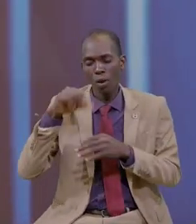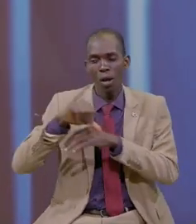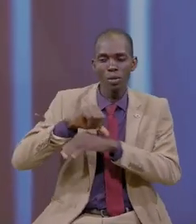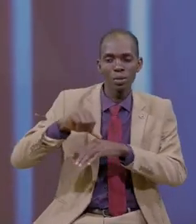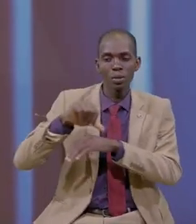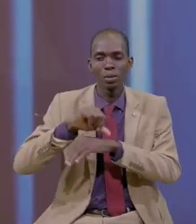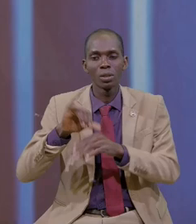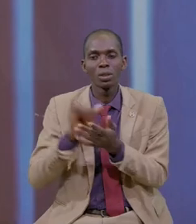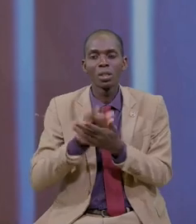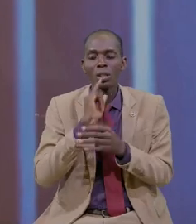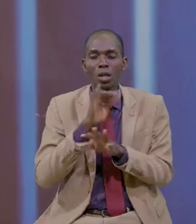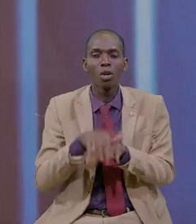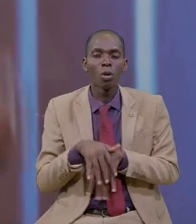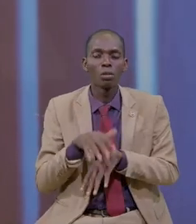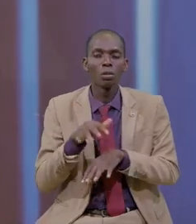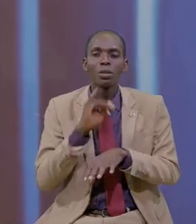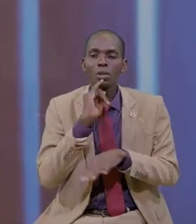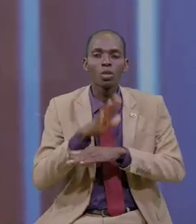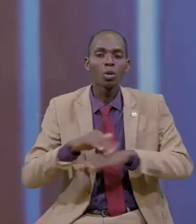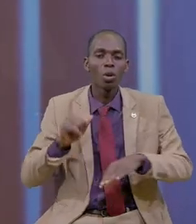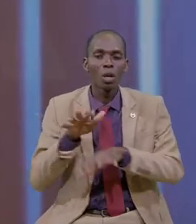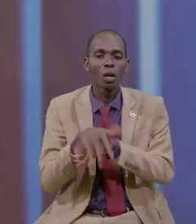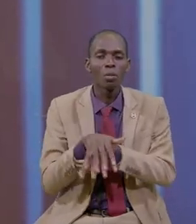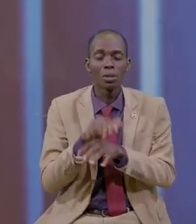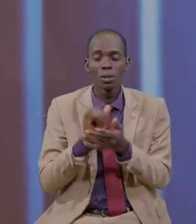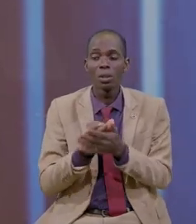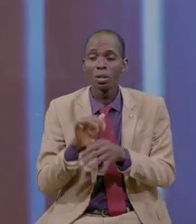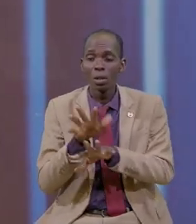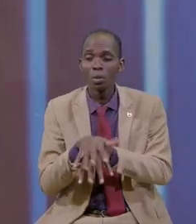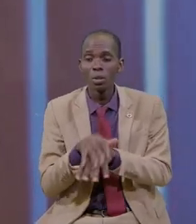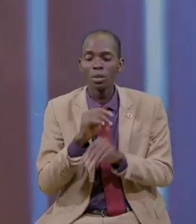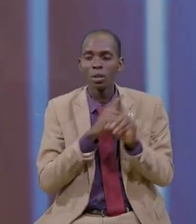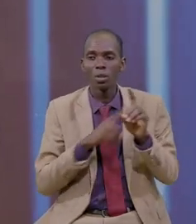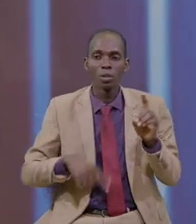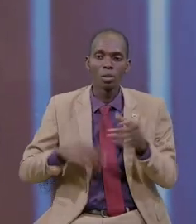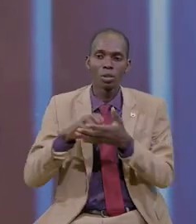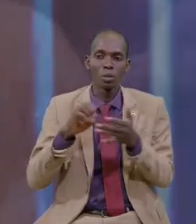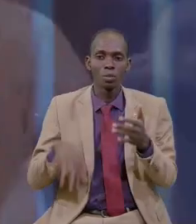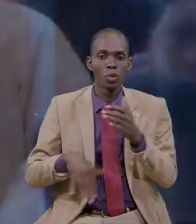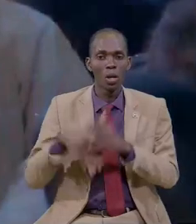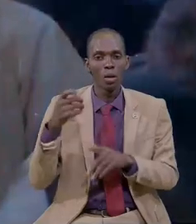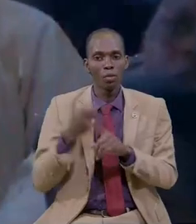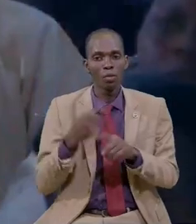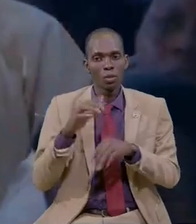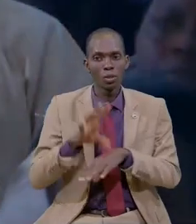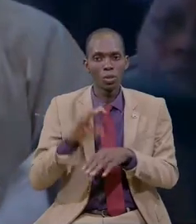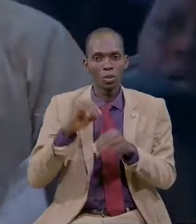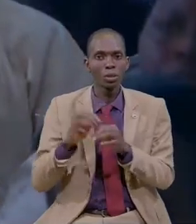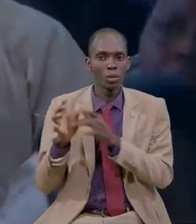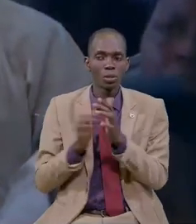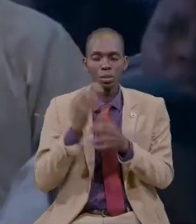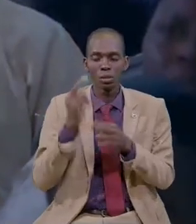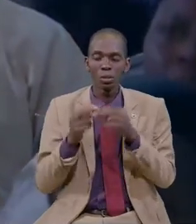Hypocrisie. Cette hypocrisie, le Seigneur l'efface de l'Église au nom de Jésus.